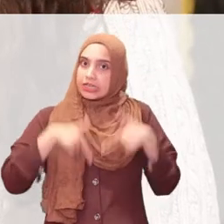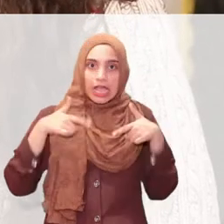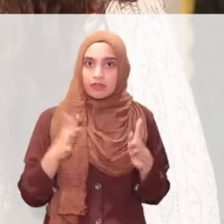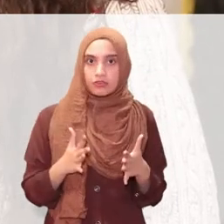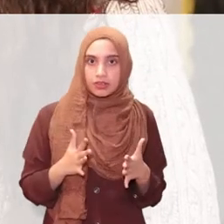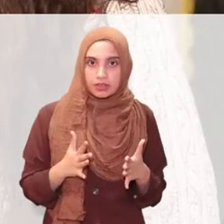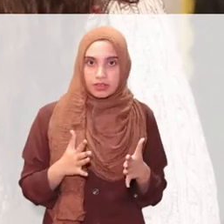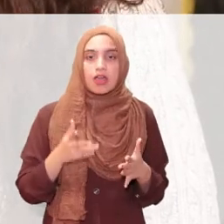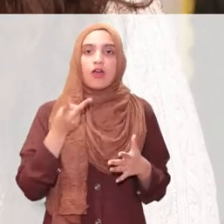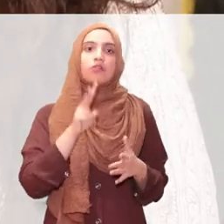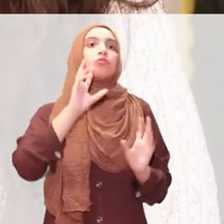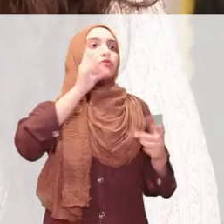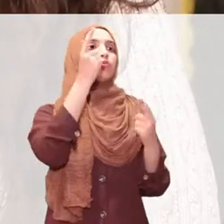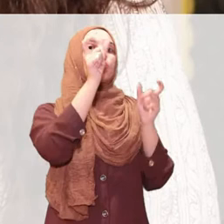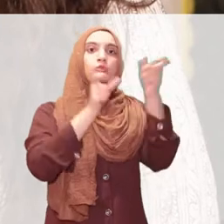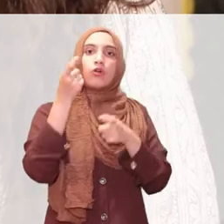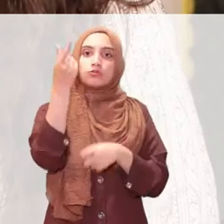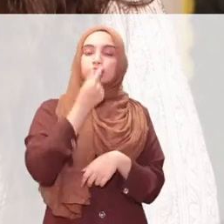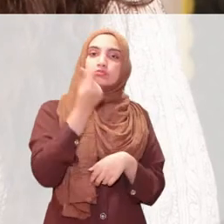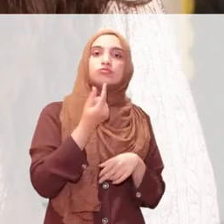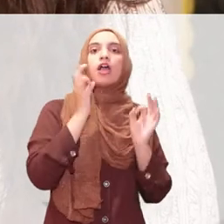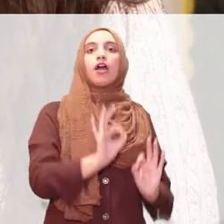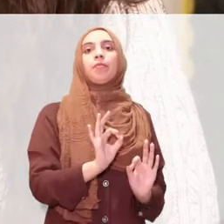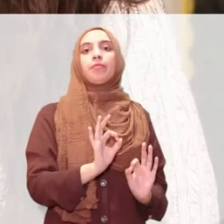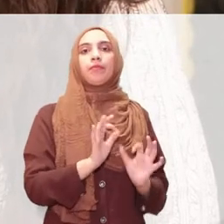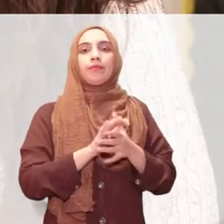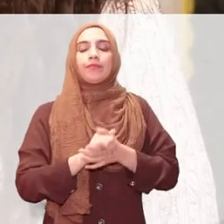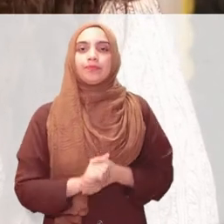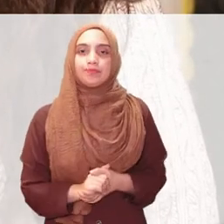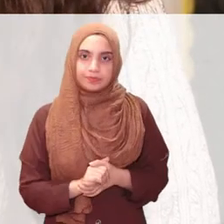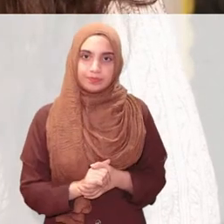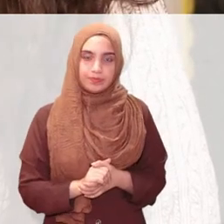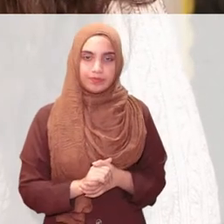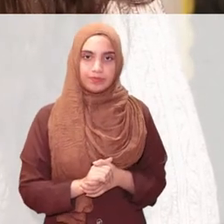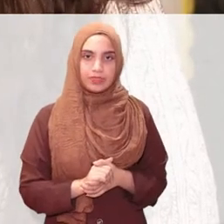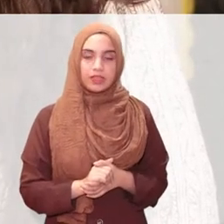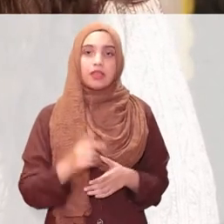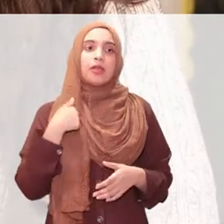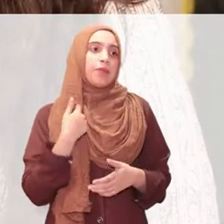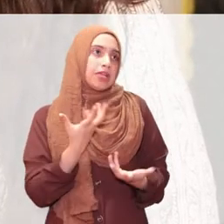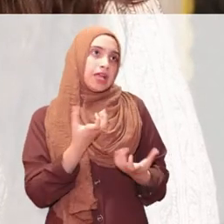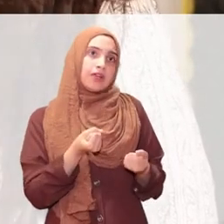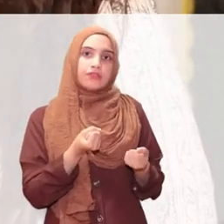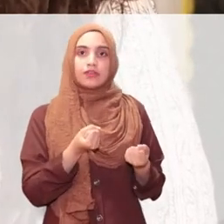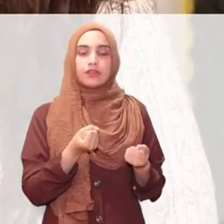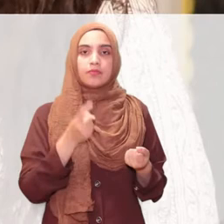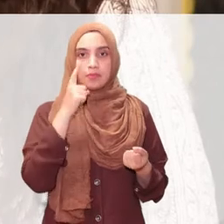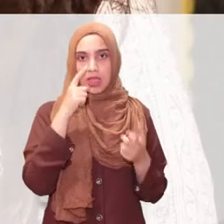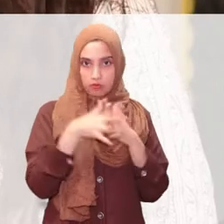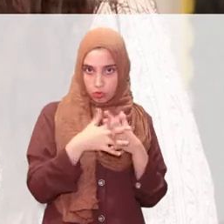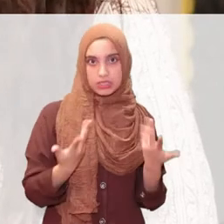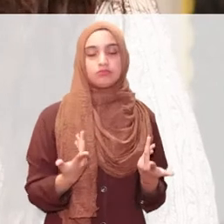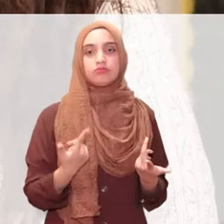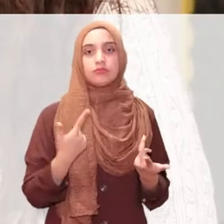रिटर्न्स ओं यह हमारा हाफ बनिया स्पेसिफिक्स यूपी लेट